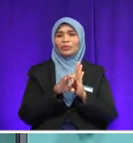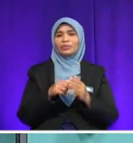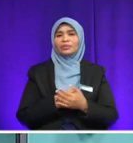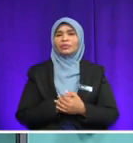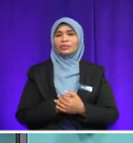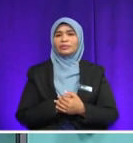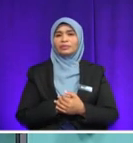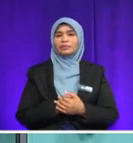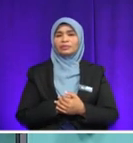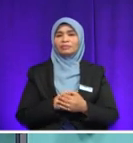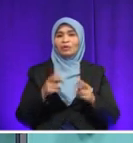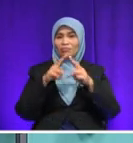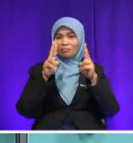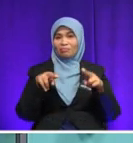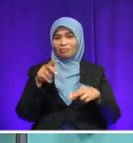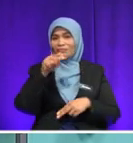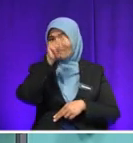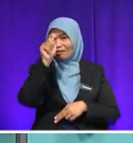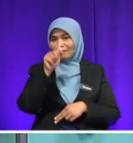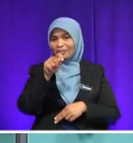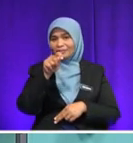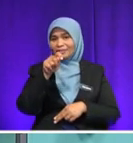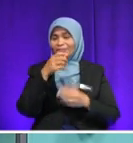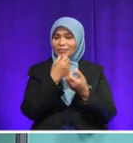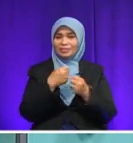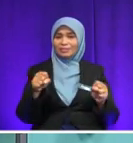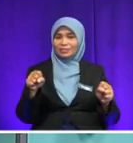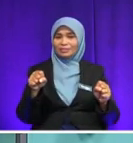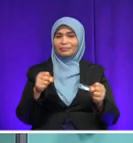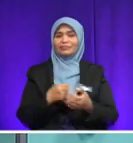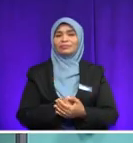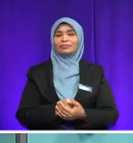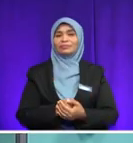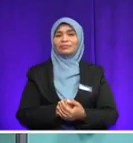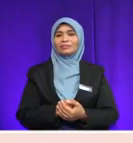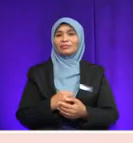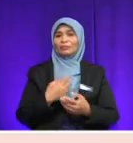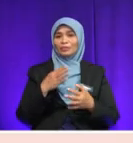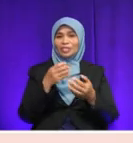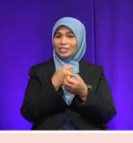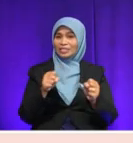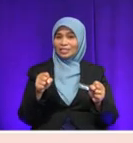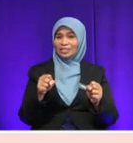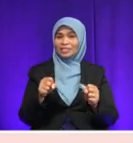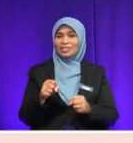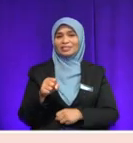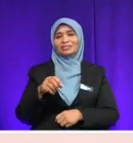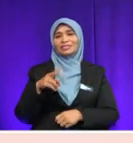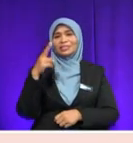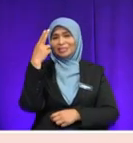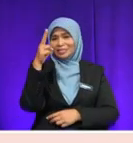akan uji Minda bersedia semua tuh langkah Kak hijau sediakan belum Kalau bersedia